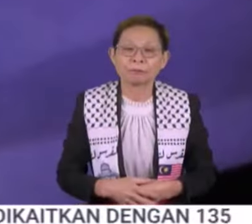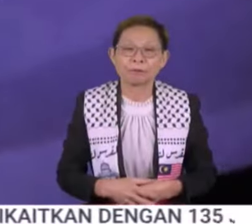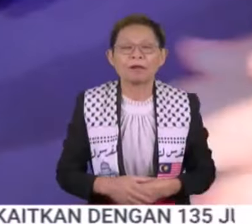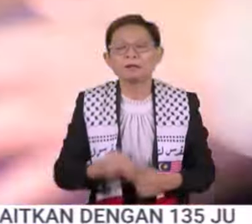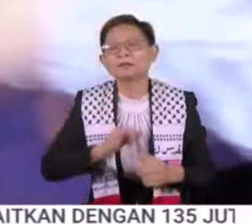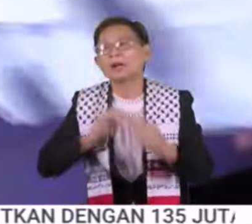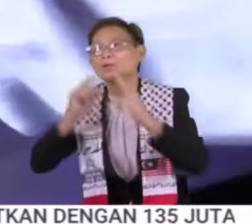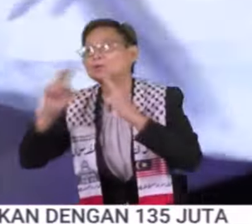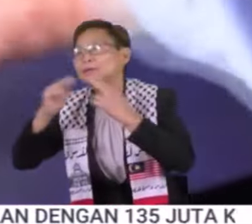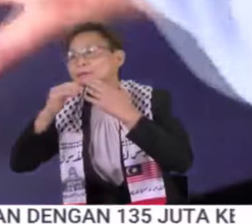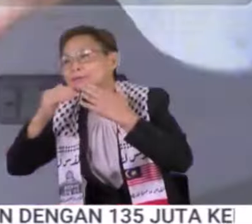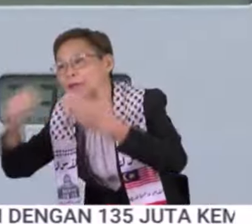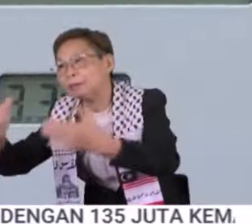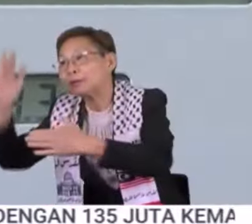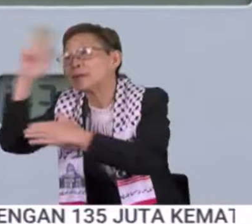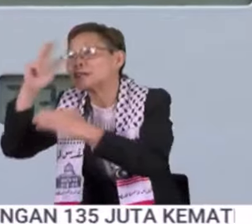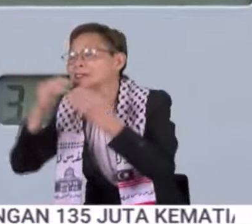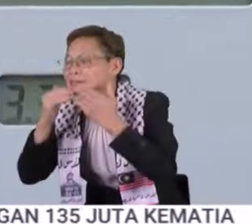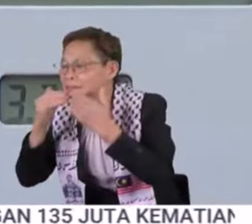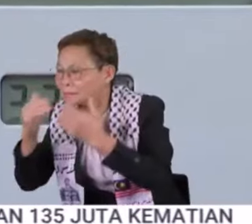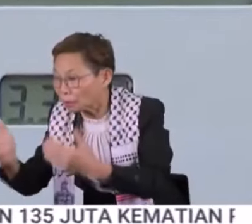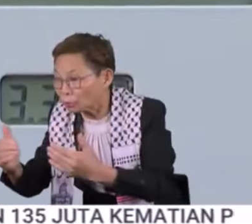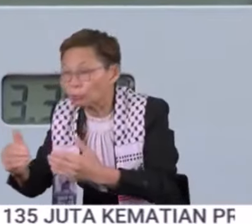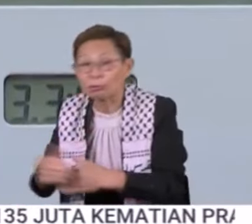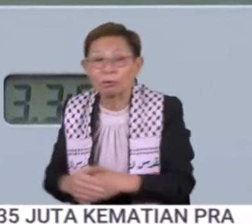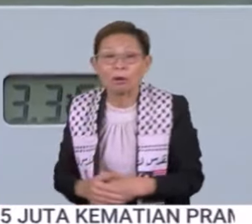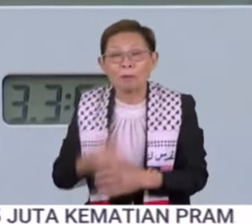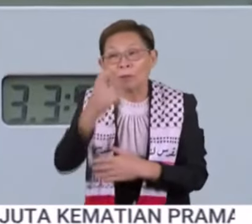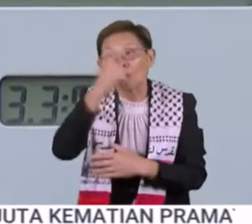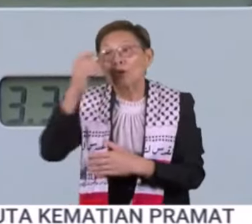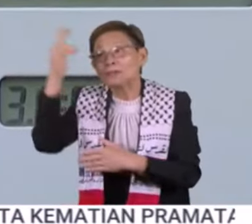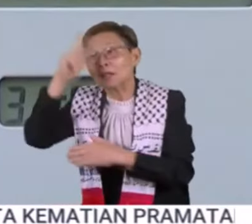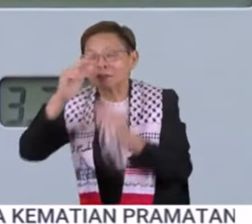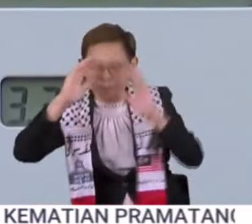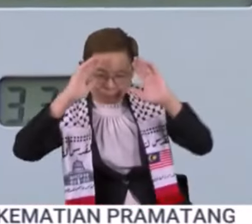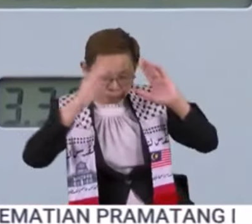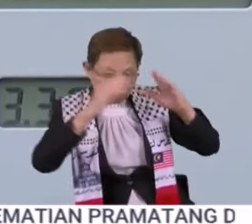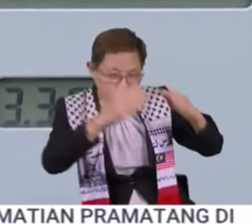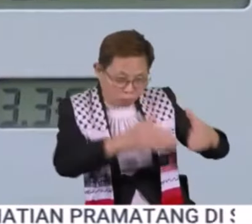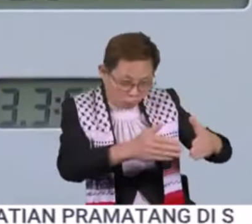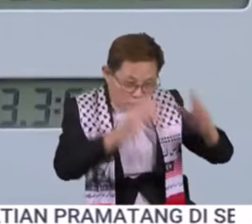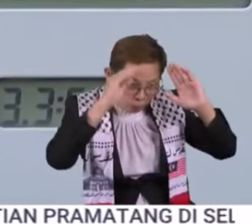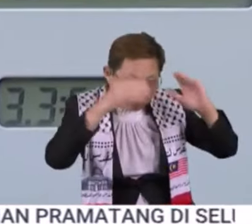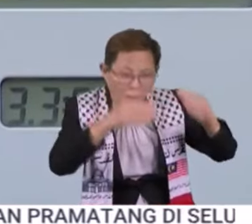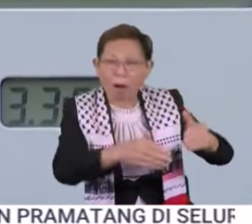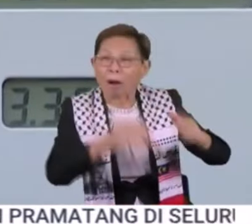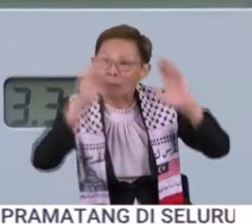Dan saya ucapkan terima kasih lah kepada kerajaan kerana prihatin